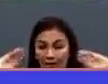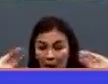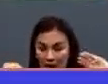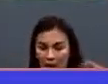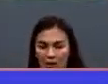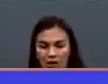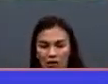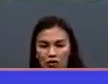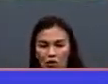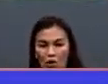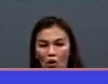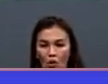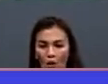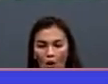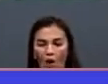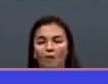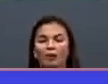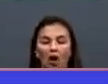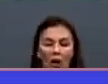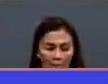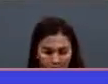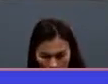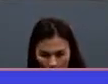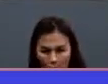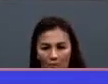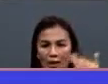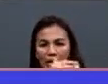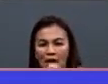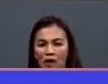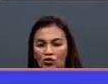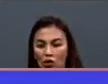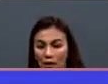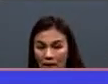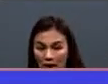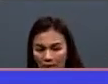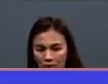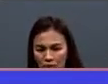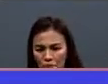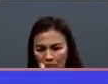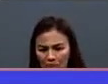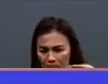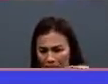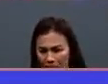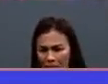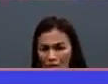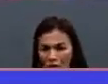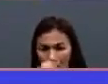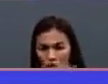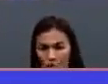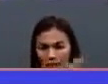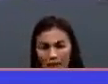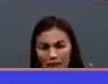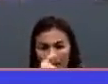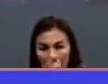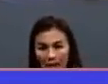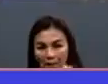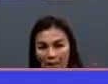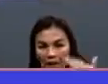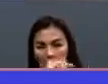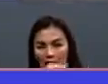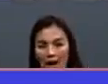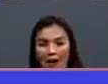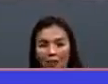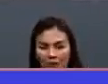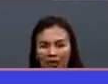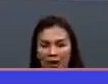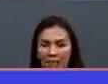ในต่างประเทศค่ะอันนี้ก็คือจะส่งนักศึกษาบ้านเราเนี่ยนะคะไปฝึกงานที่มหาวิทยาลัยหรือว่าอุตสาหกรรมที่เกี่ยวข้อง 3